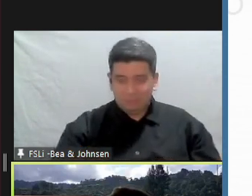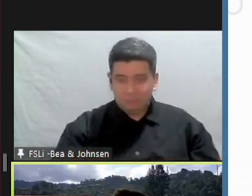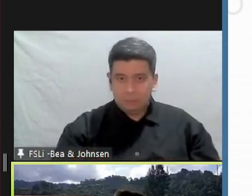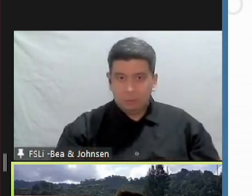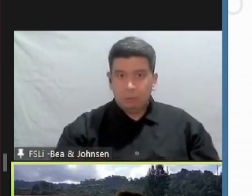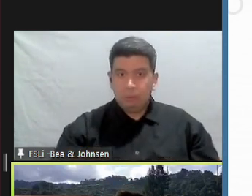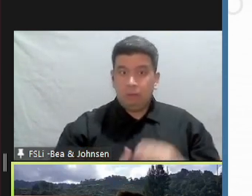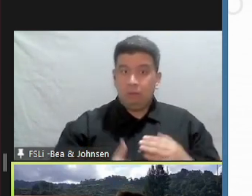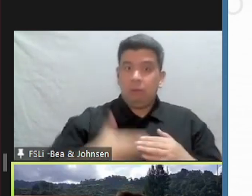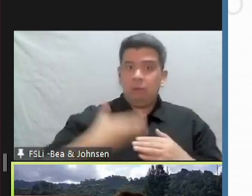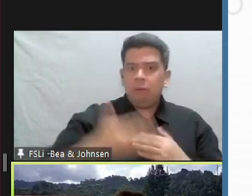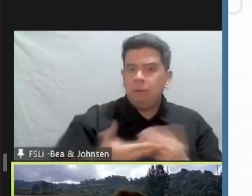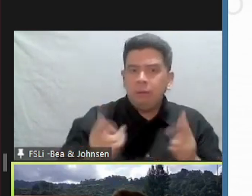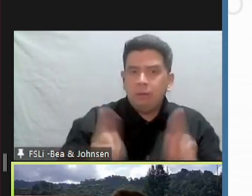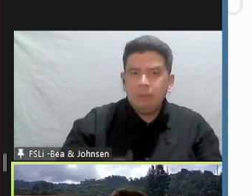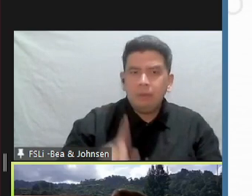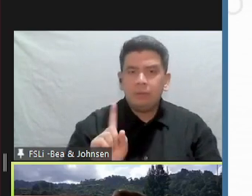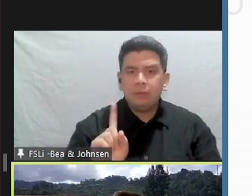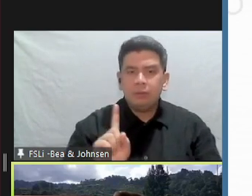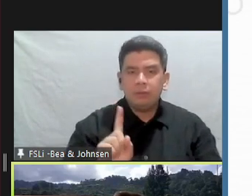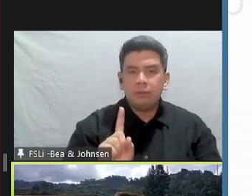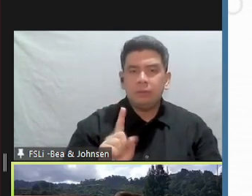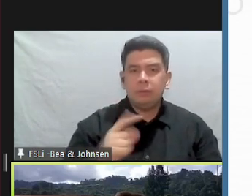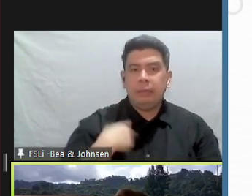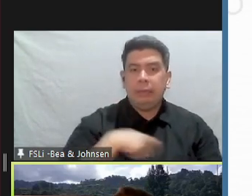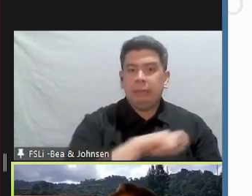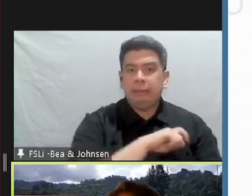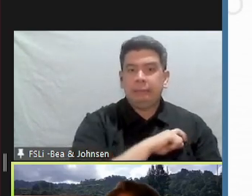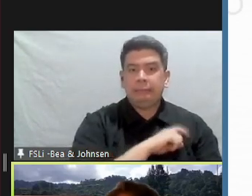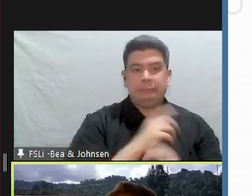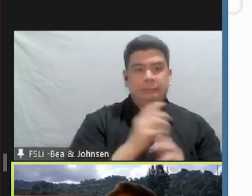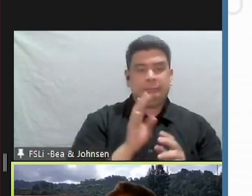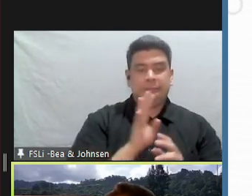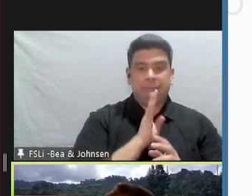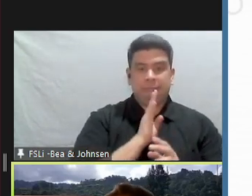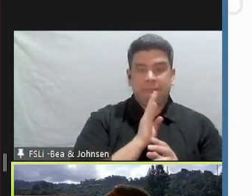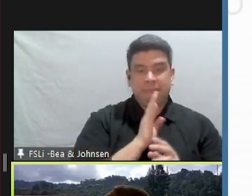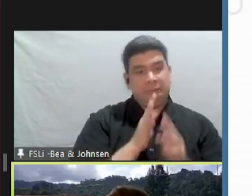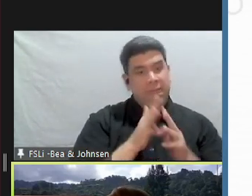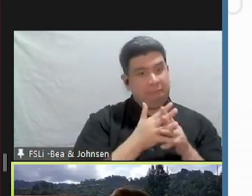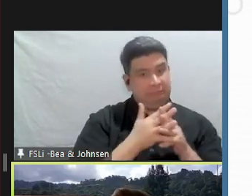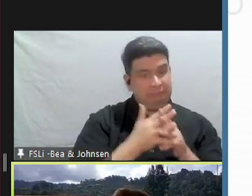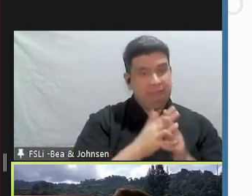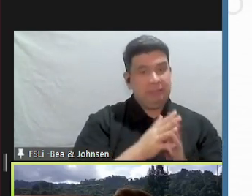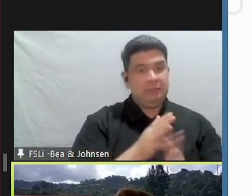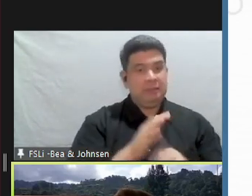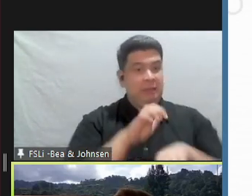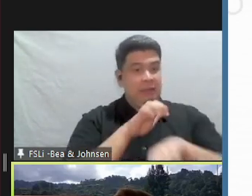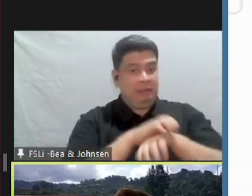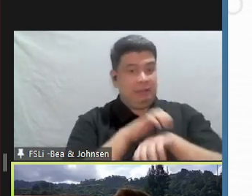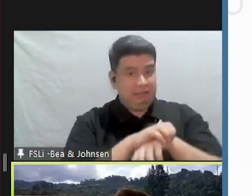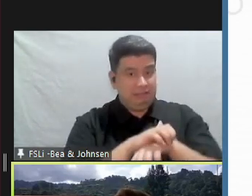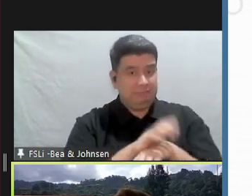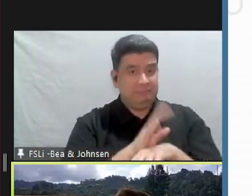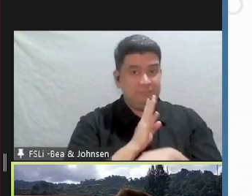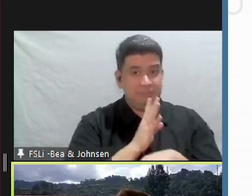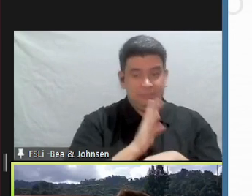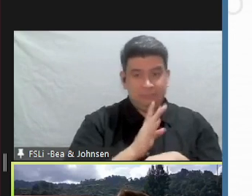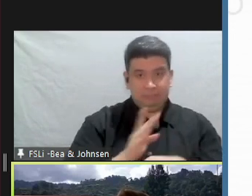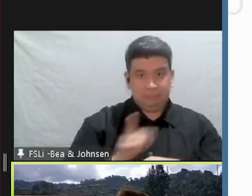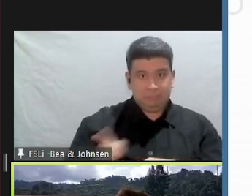na wika, ano, Espanyol, English at Western na foreign na pamamaraan ay sila